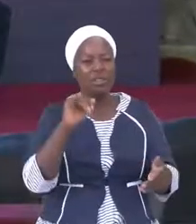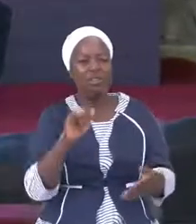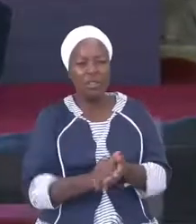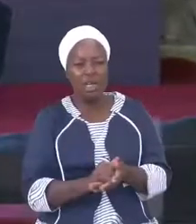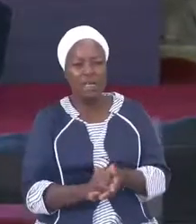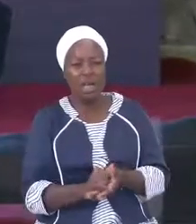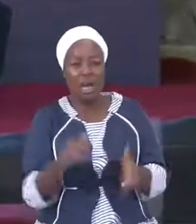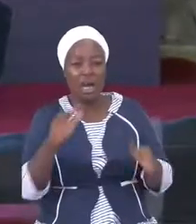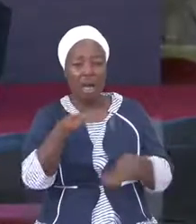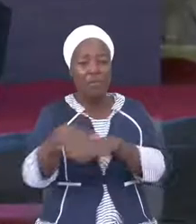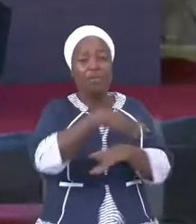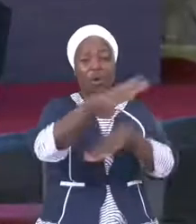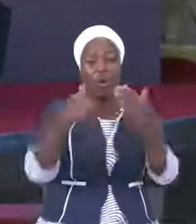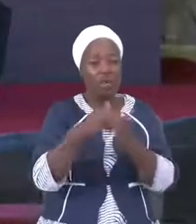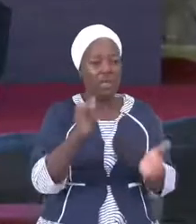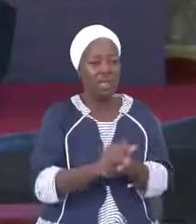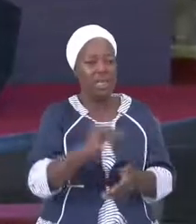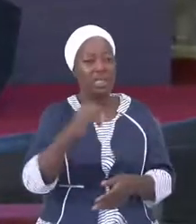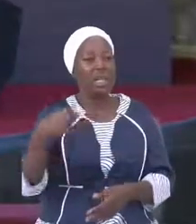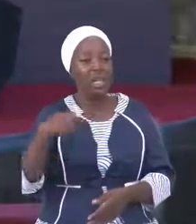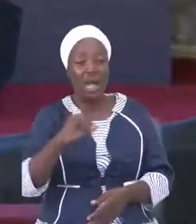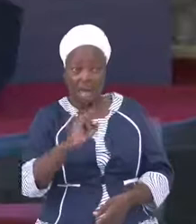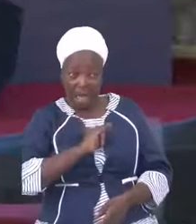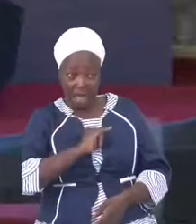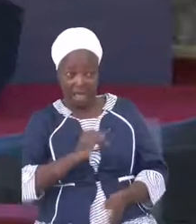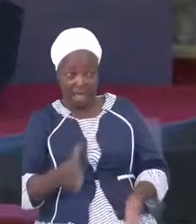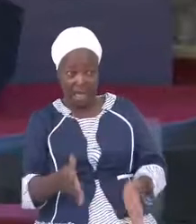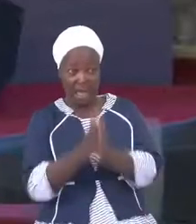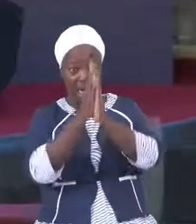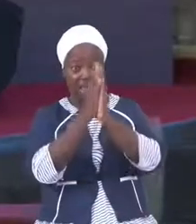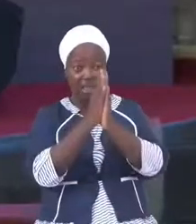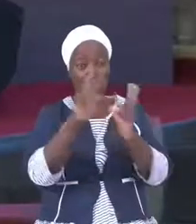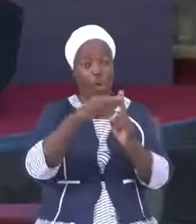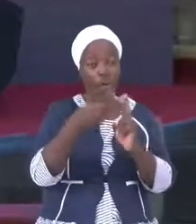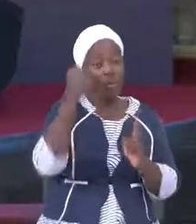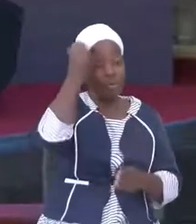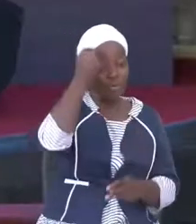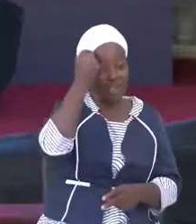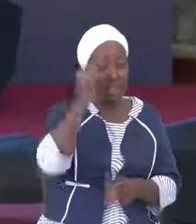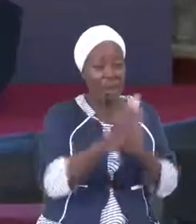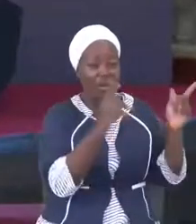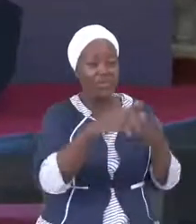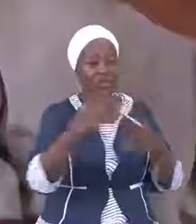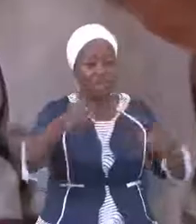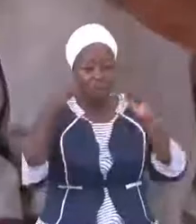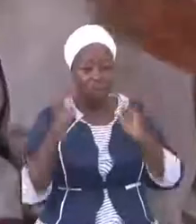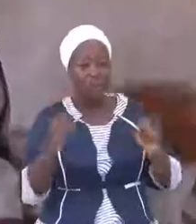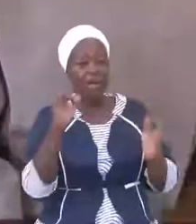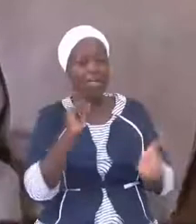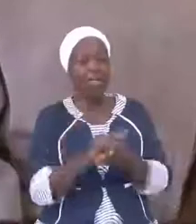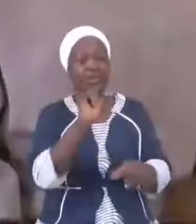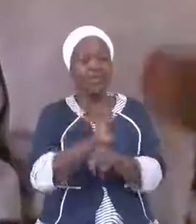moi infiniment au-delà de tout ce que je